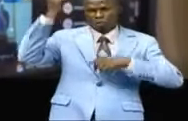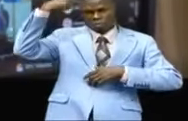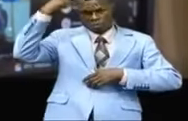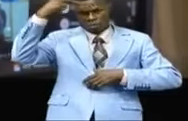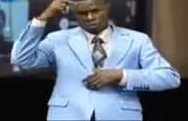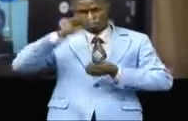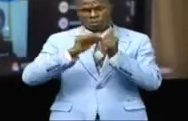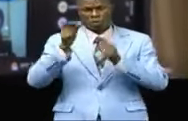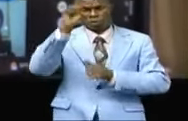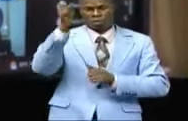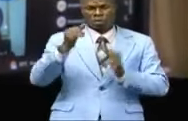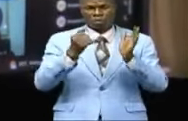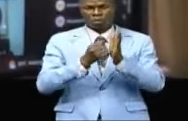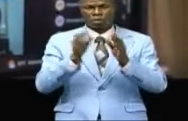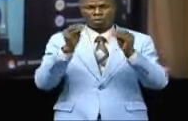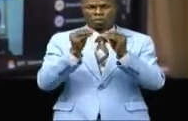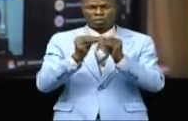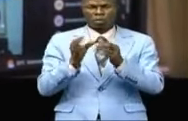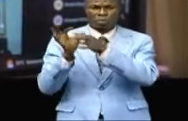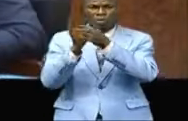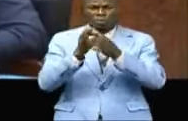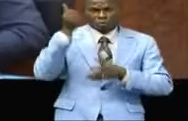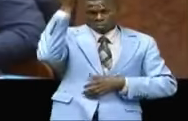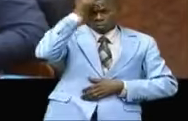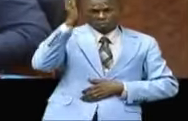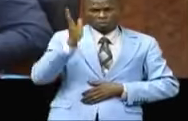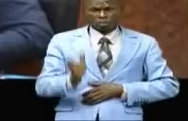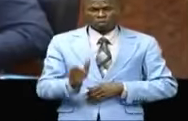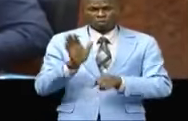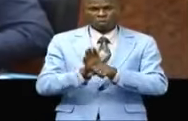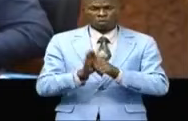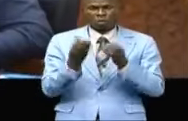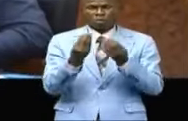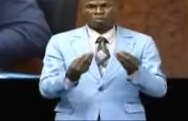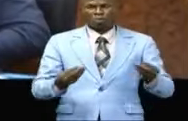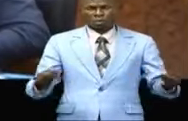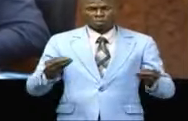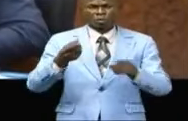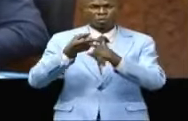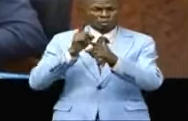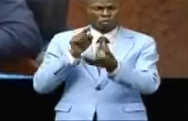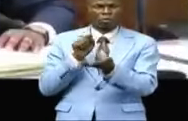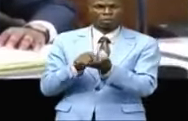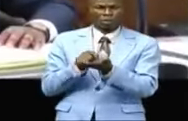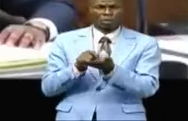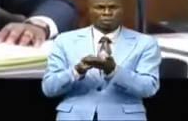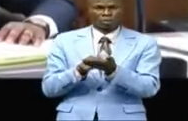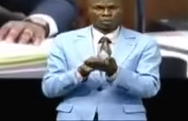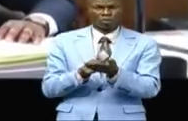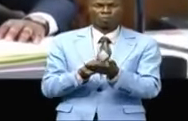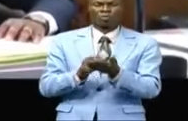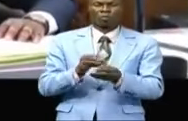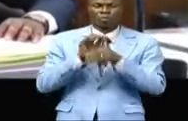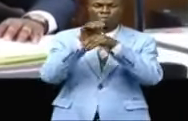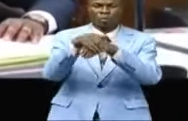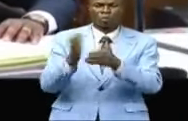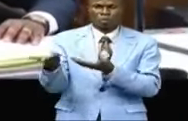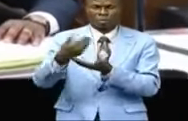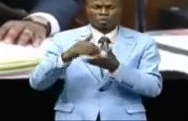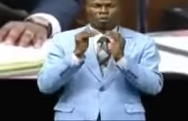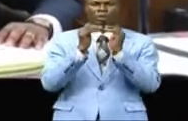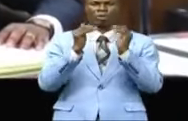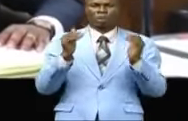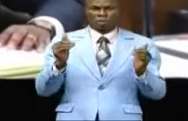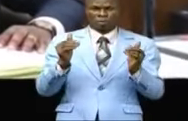la 36e session de l'Union africaine. Les différentes résolutions qui en sont ressorties visent à contribuer au retour de la